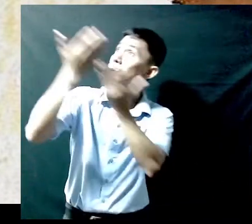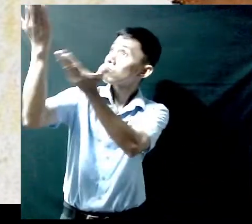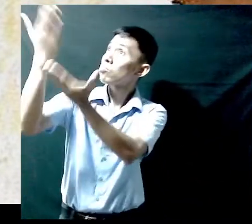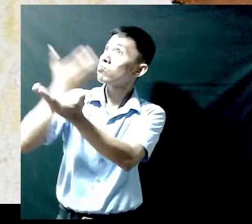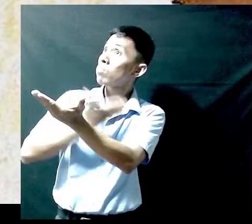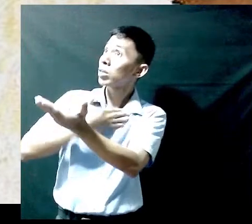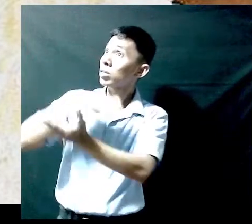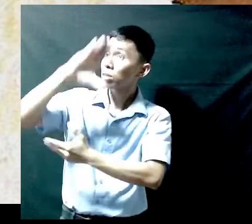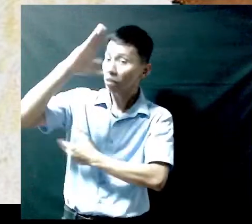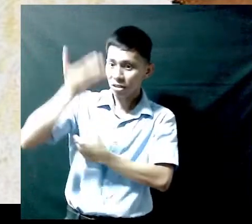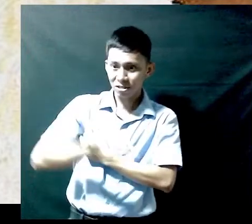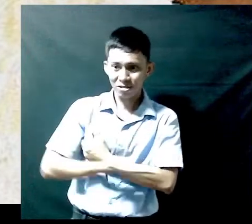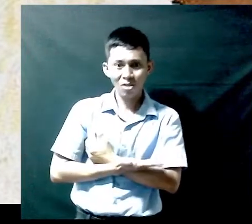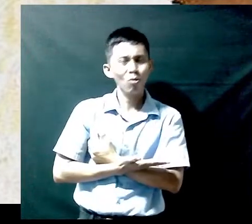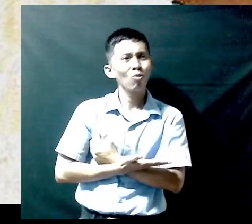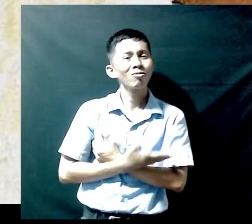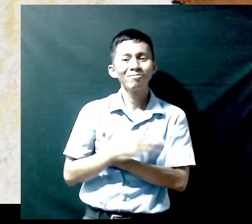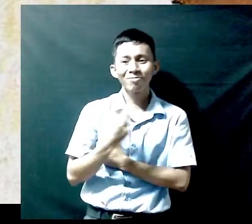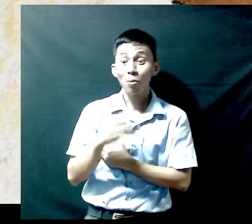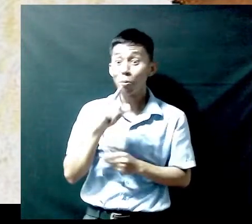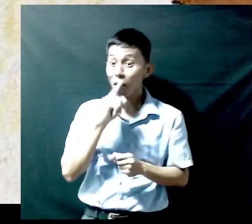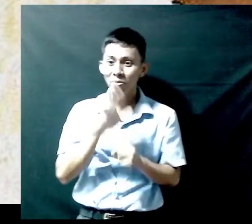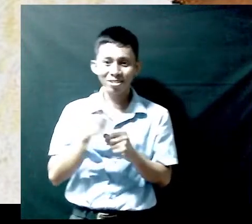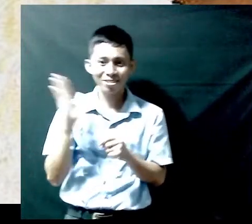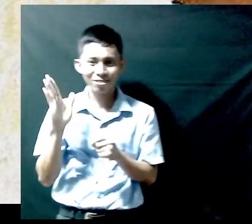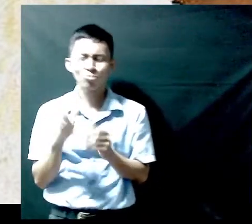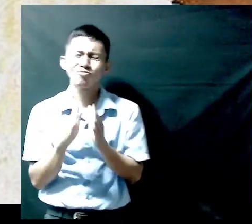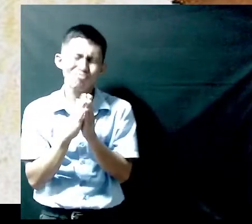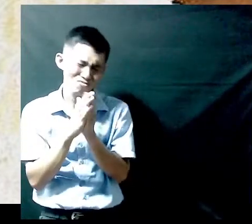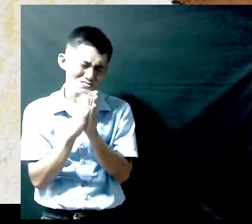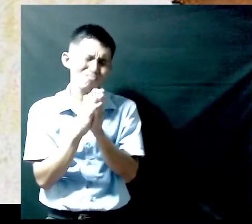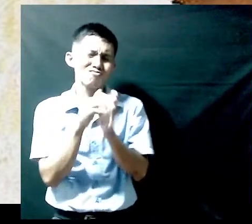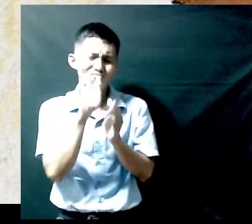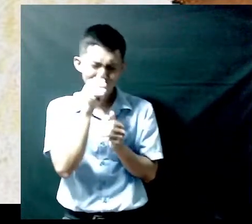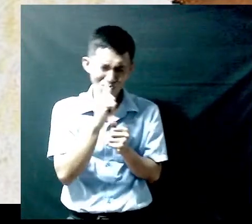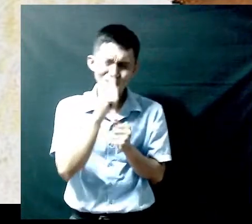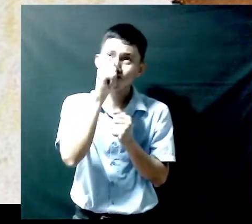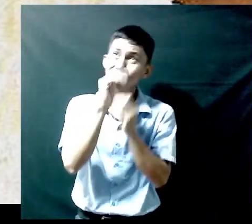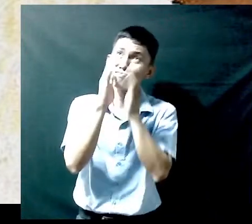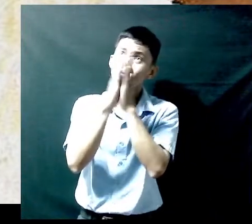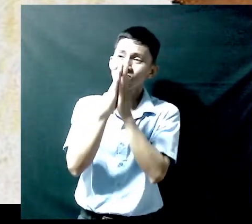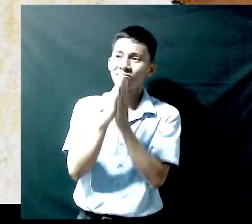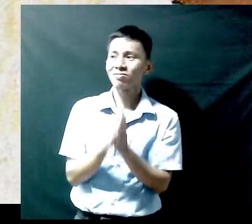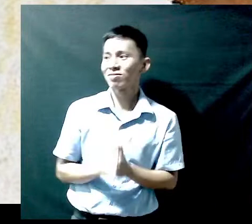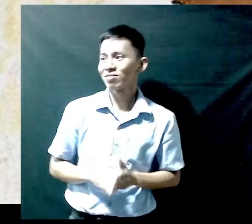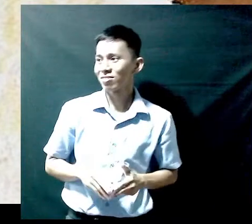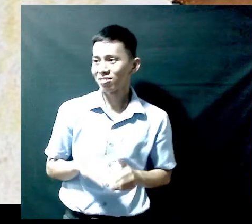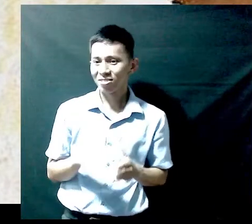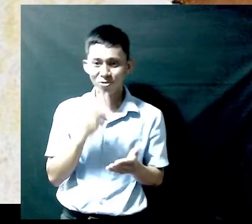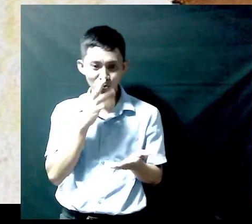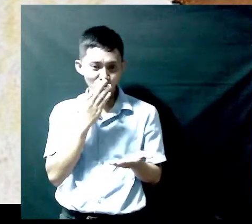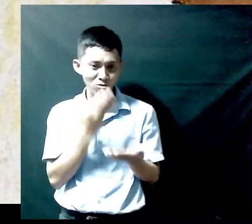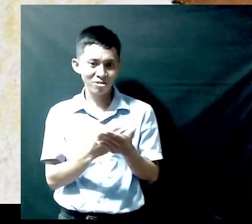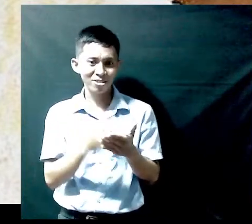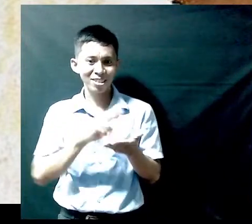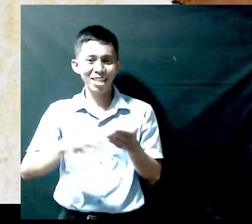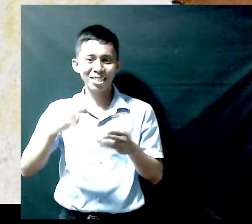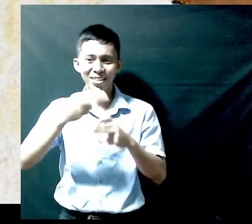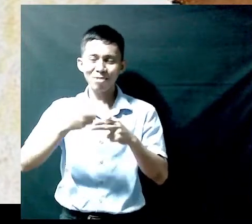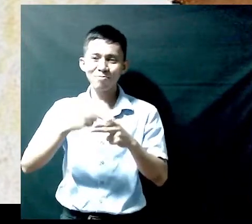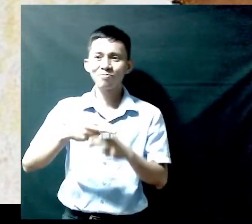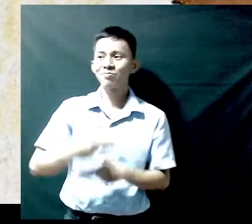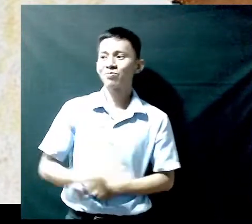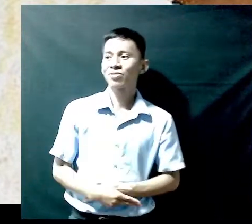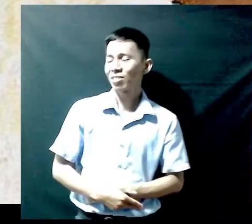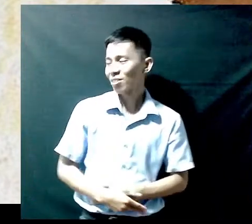Samuel? Merong Samuel dito? Wala, no? Magandang pangalan sa anak yun kung magkakaanak kayo. O meron ba rito ang pangalan